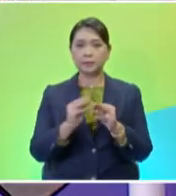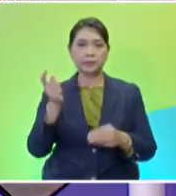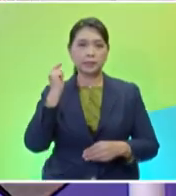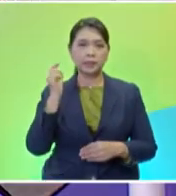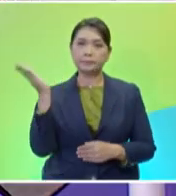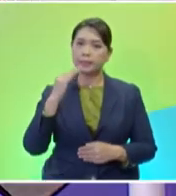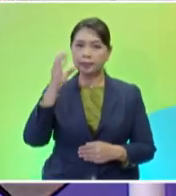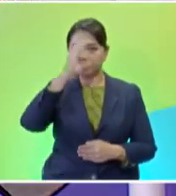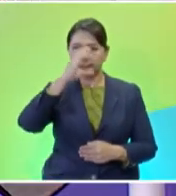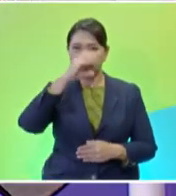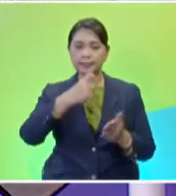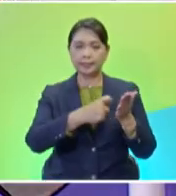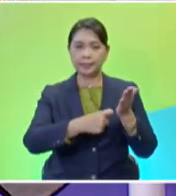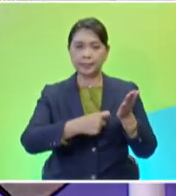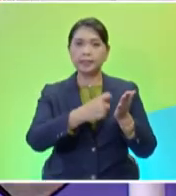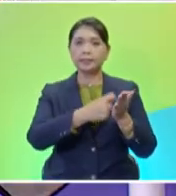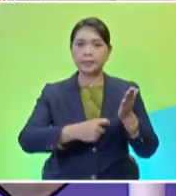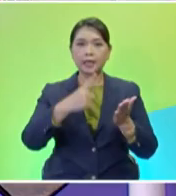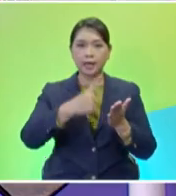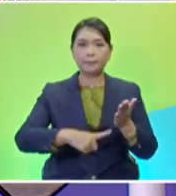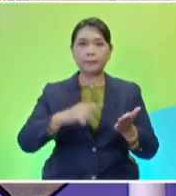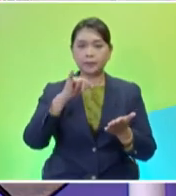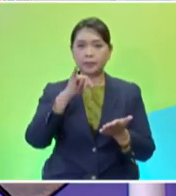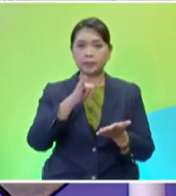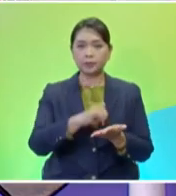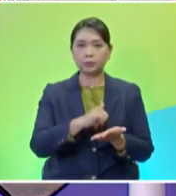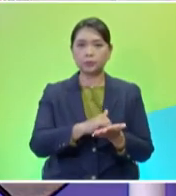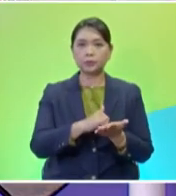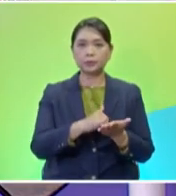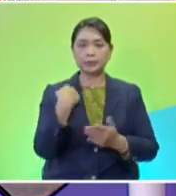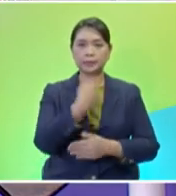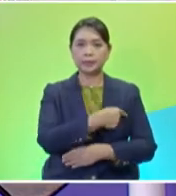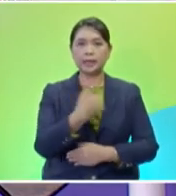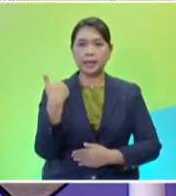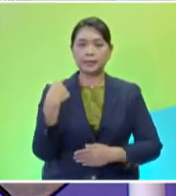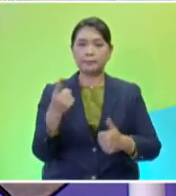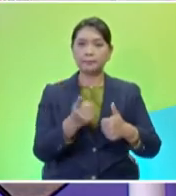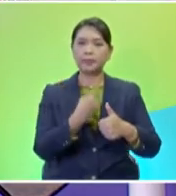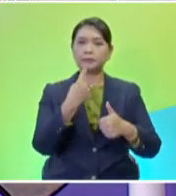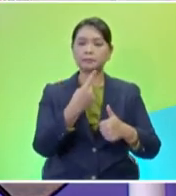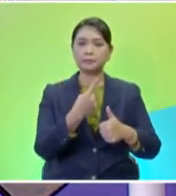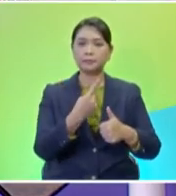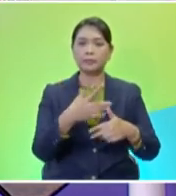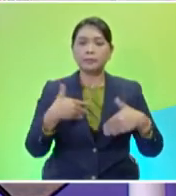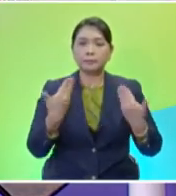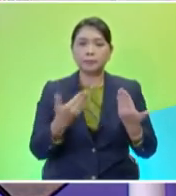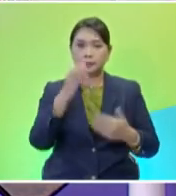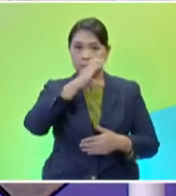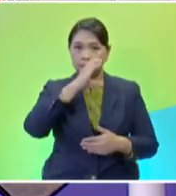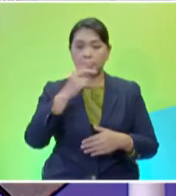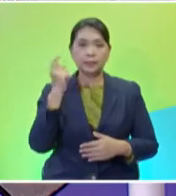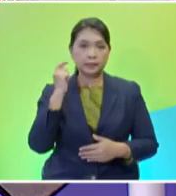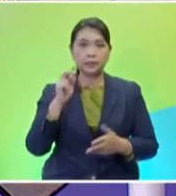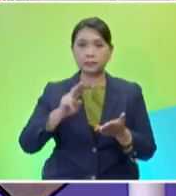nilai apa itu kita ada yang pertama murid-murid baca terlebih